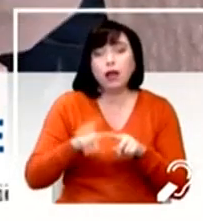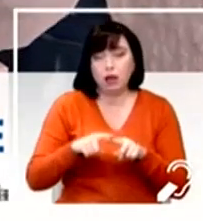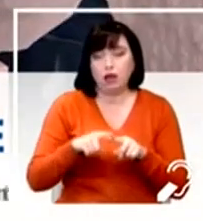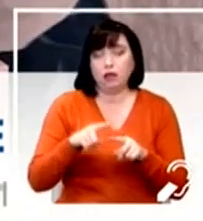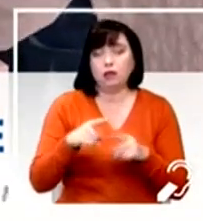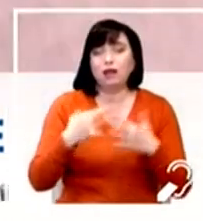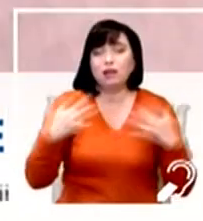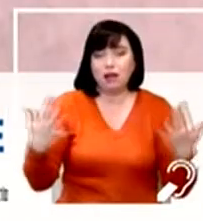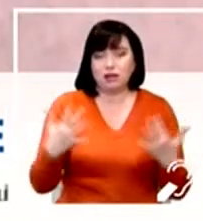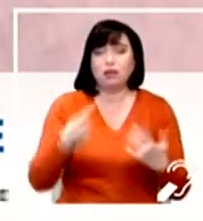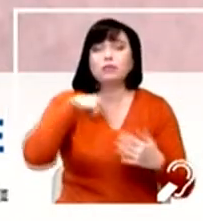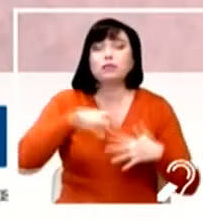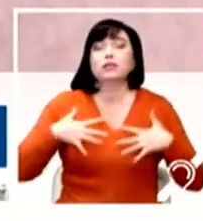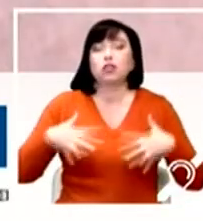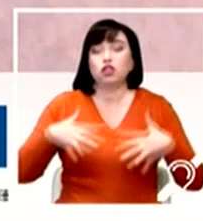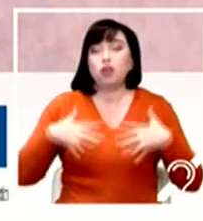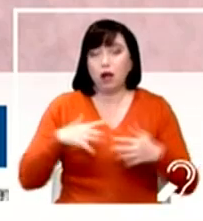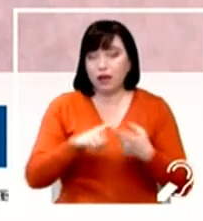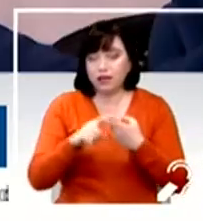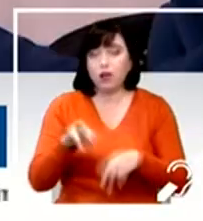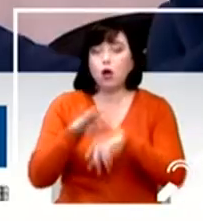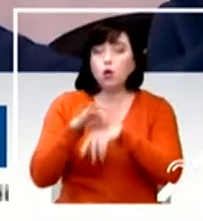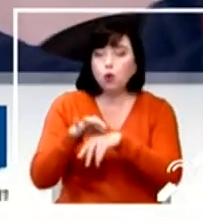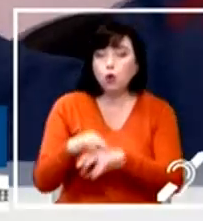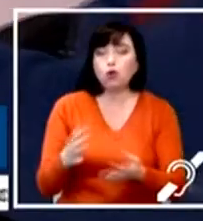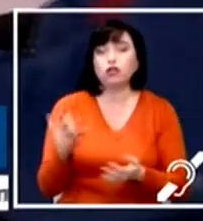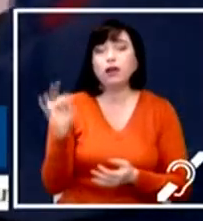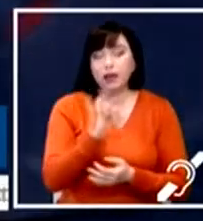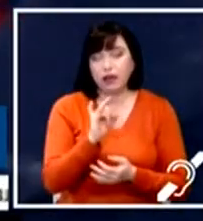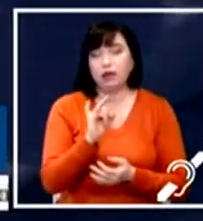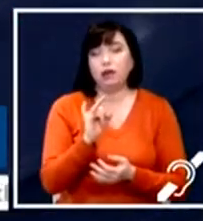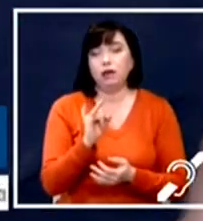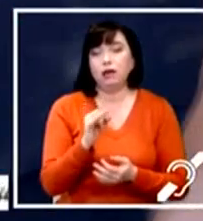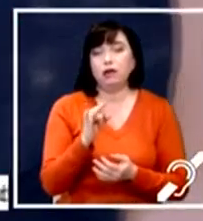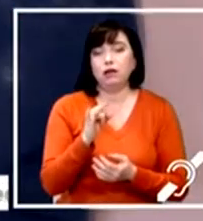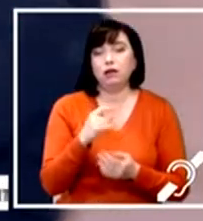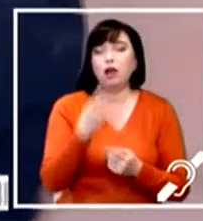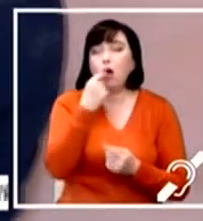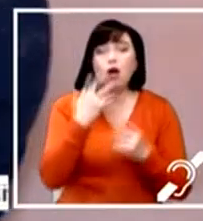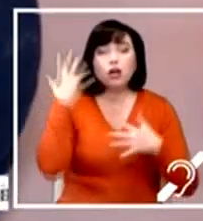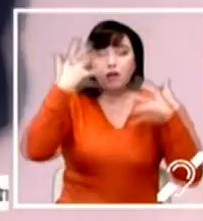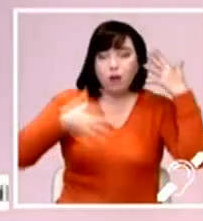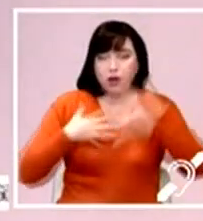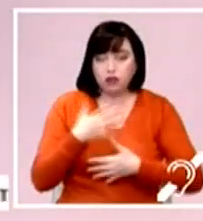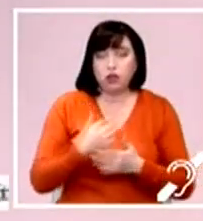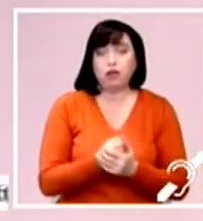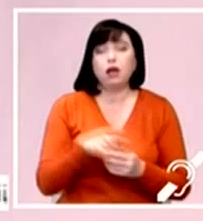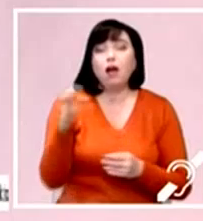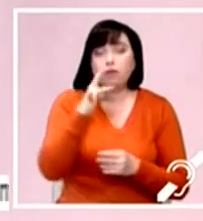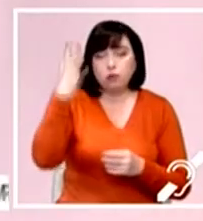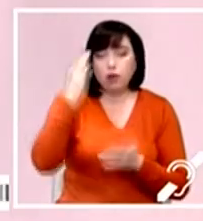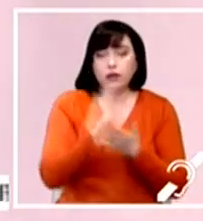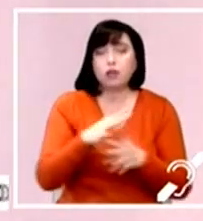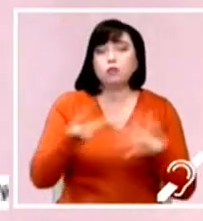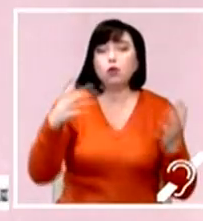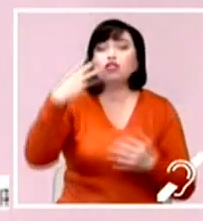cauzate de o serie de boli ale sistemului respirator, de piele, precum și afecțiuni ale sistemului circular sau neurologic. În Republica Moldova sunt